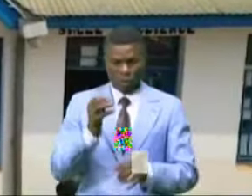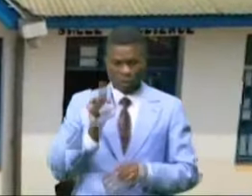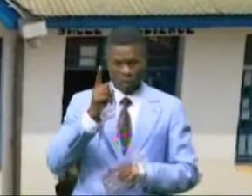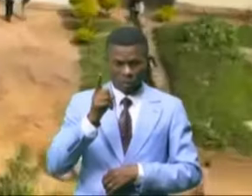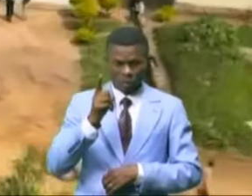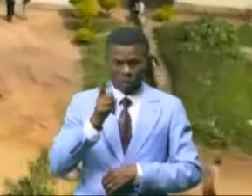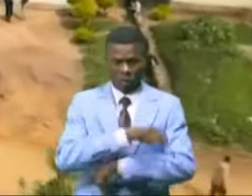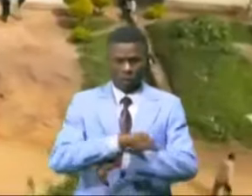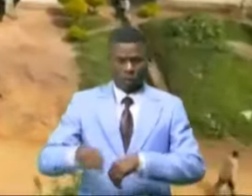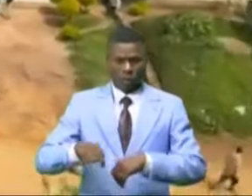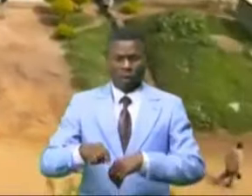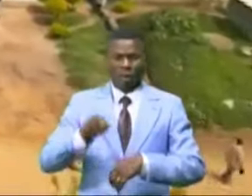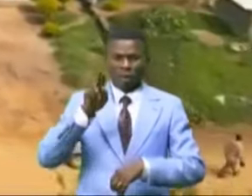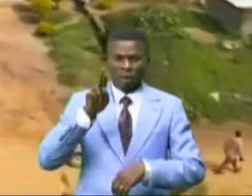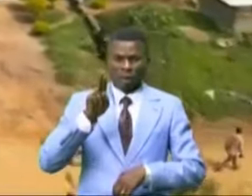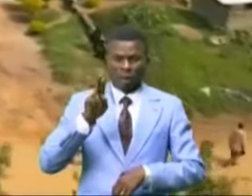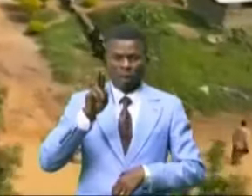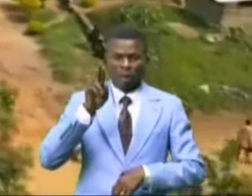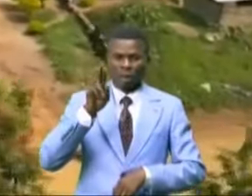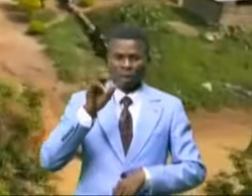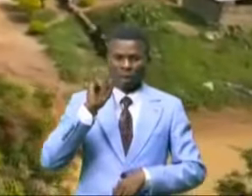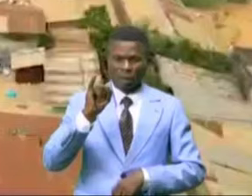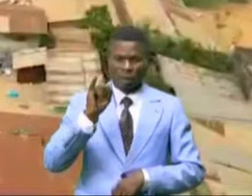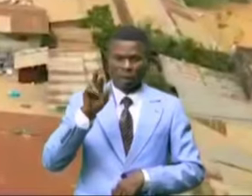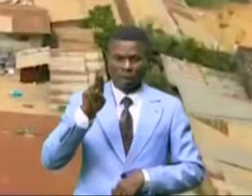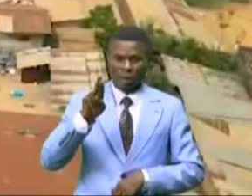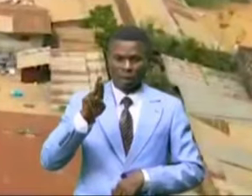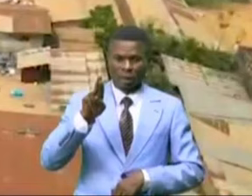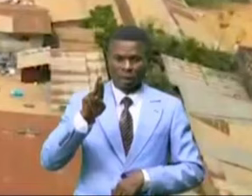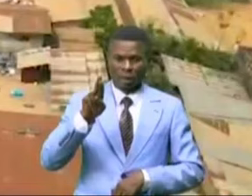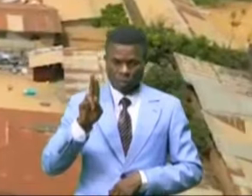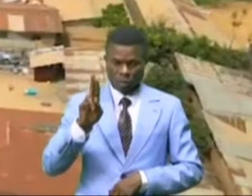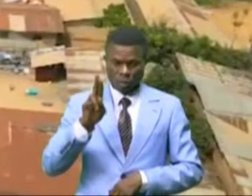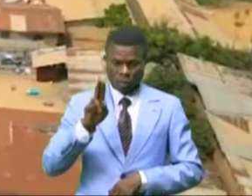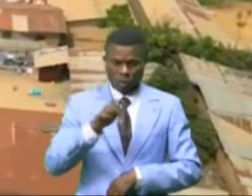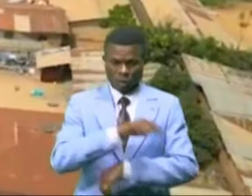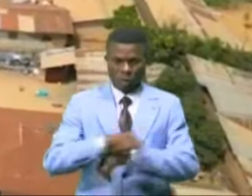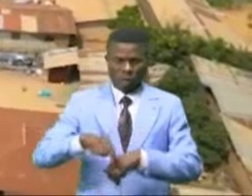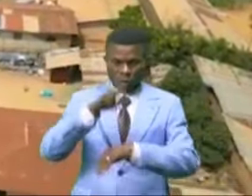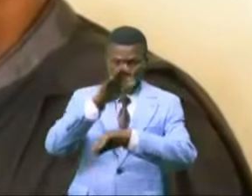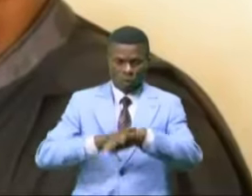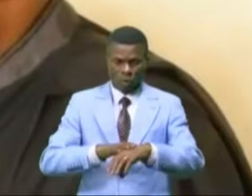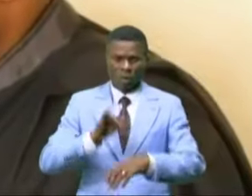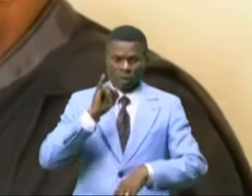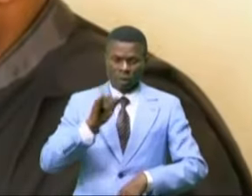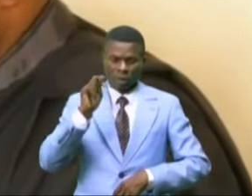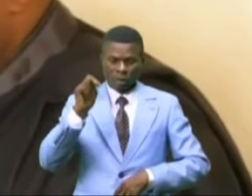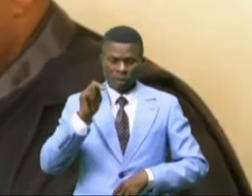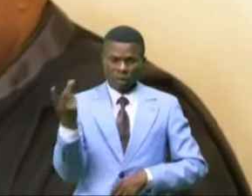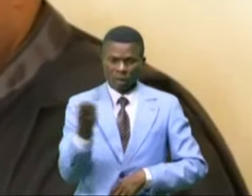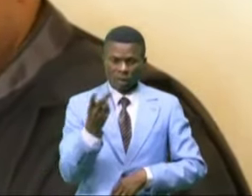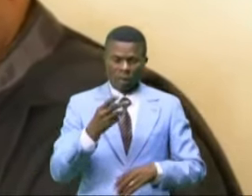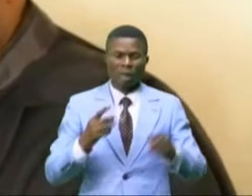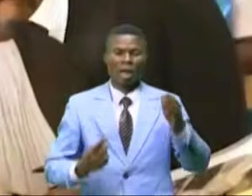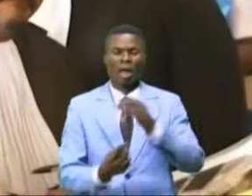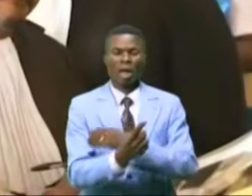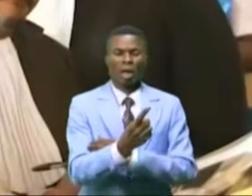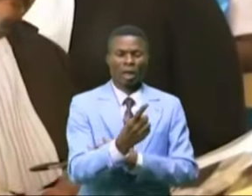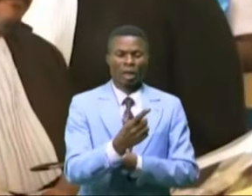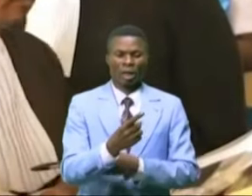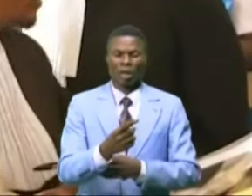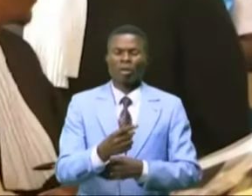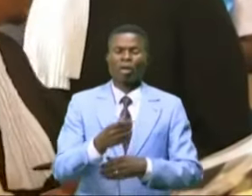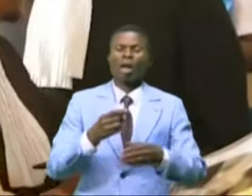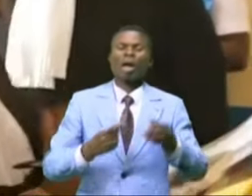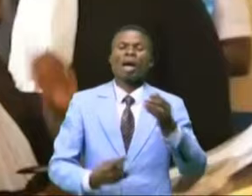de Pérou fait suite à la requête du parquet général. La cour d'appel de Litouri. Cet organe poursuit l'ancien doyen